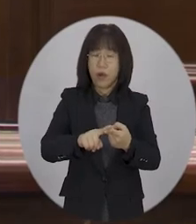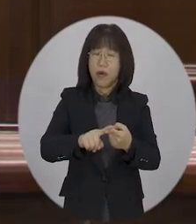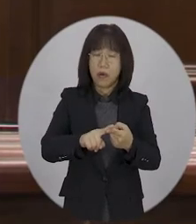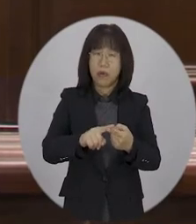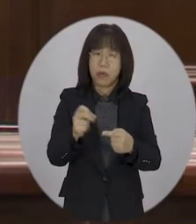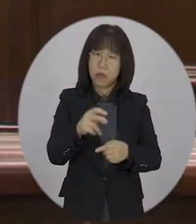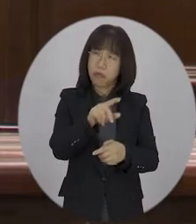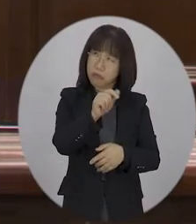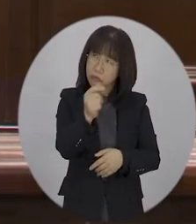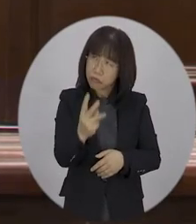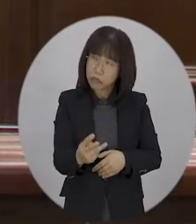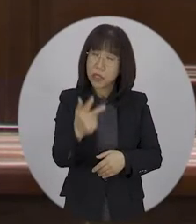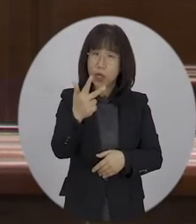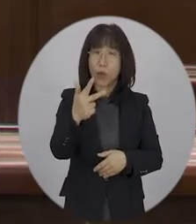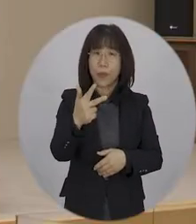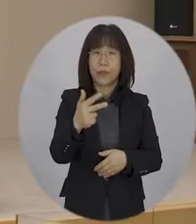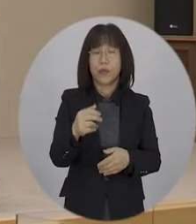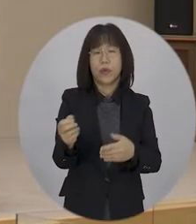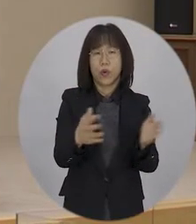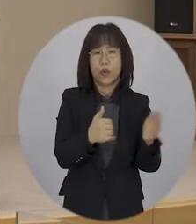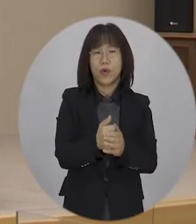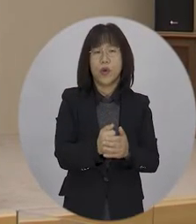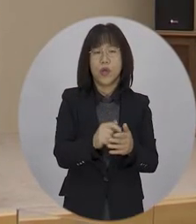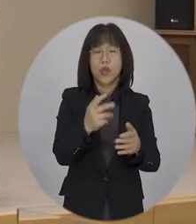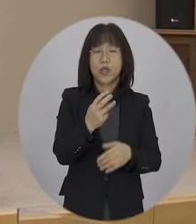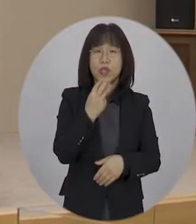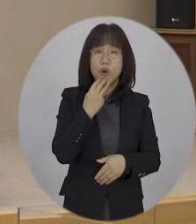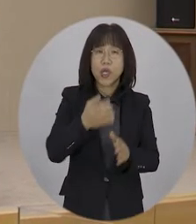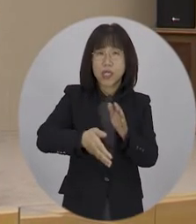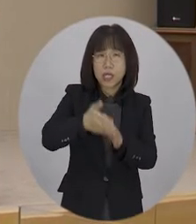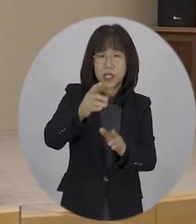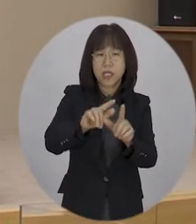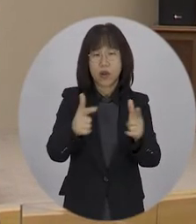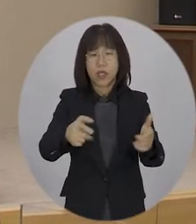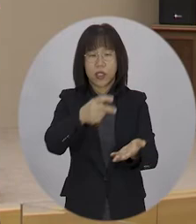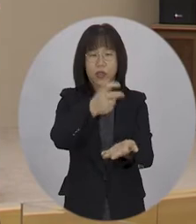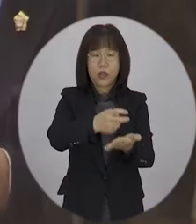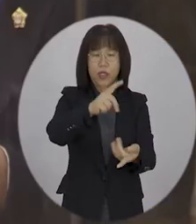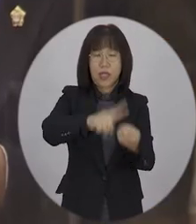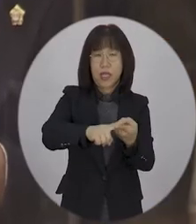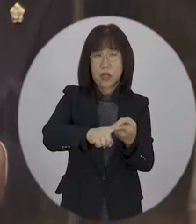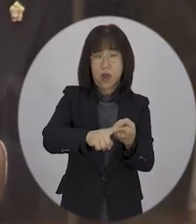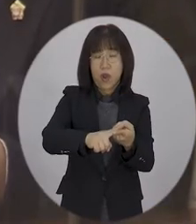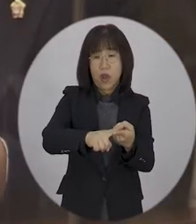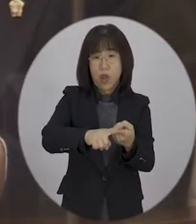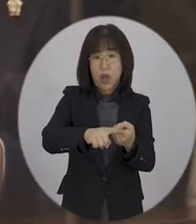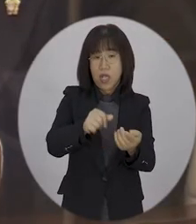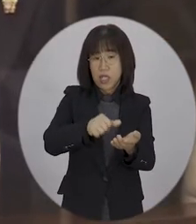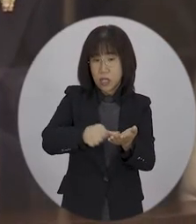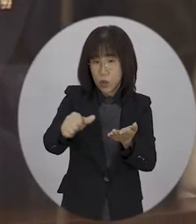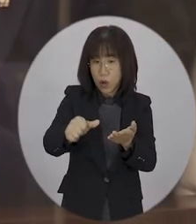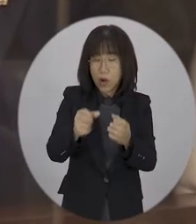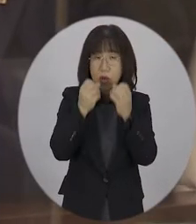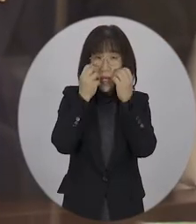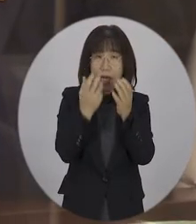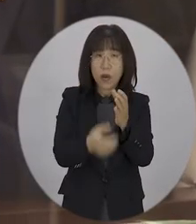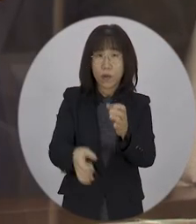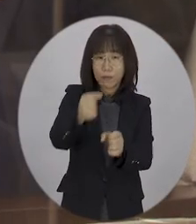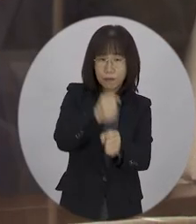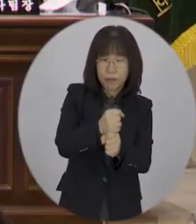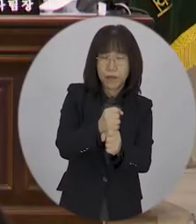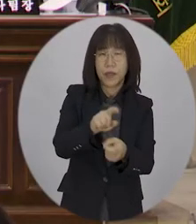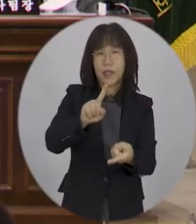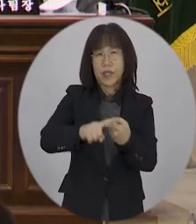횡 정제 무 위원회에서는 서울특별시 강서구 규칙에 재정과 계정 폐지 의견 제출 등에 관한 조례안 등